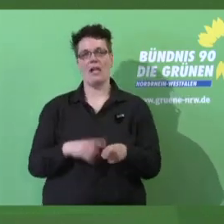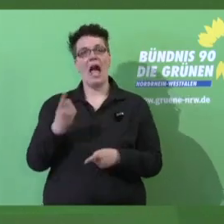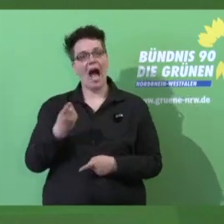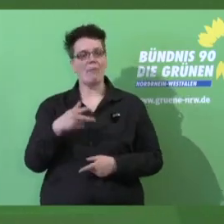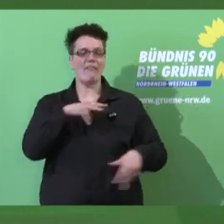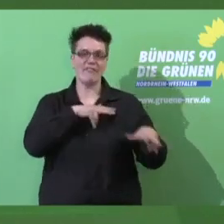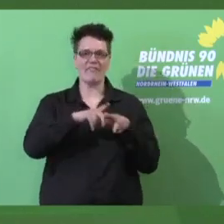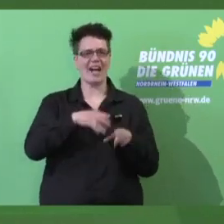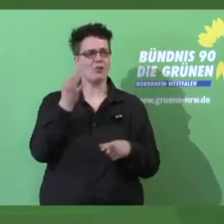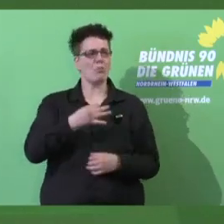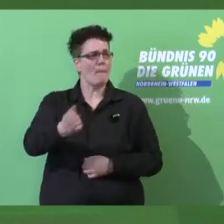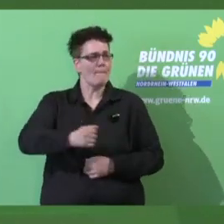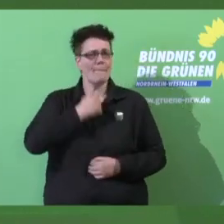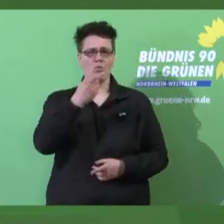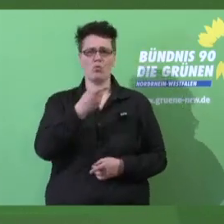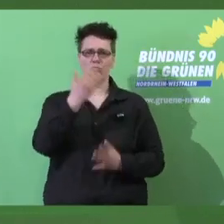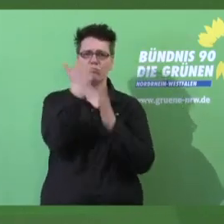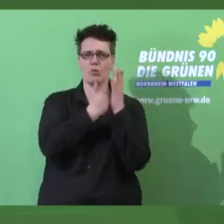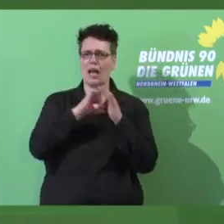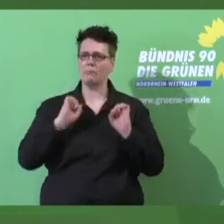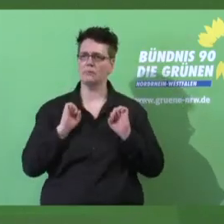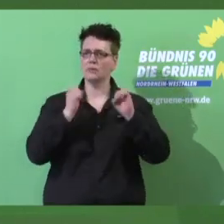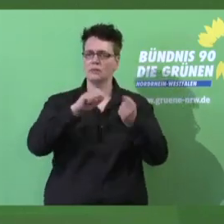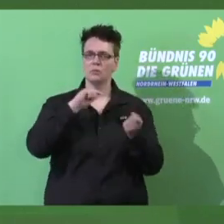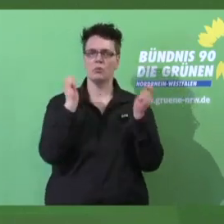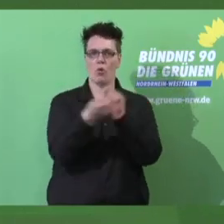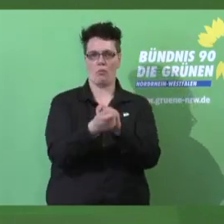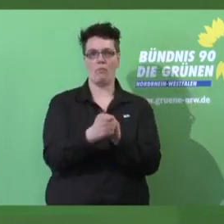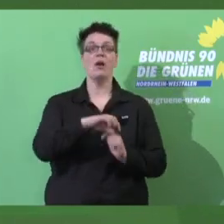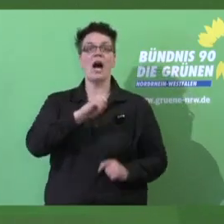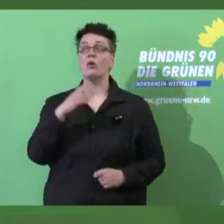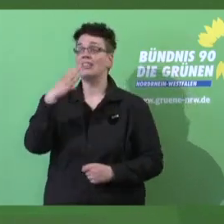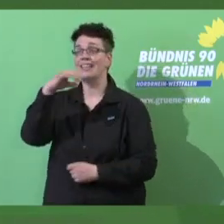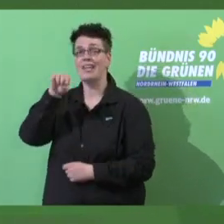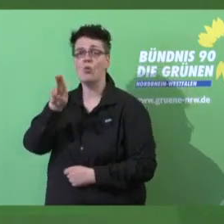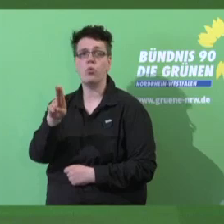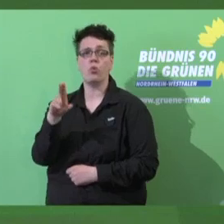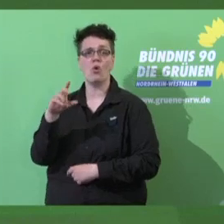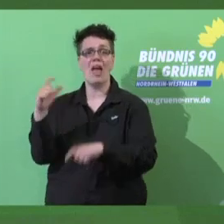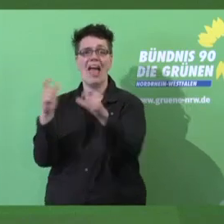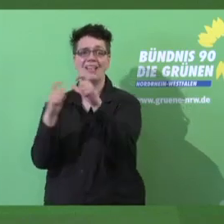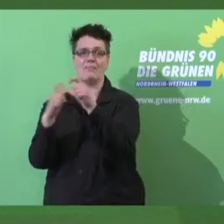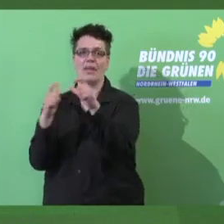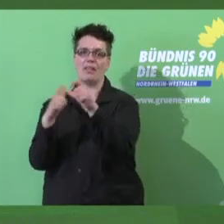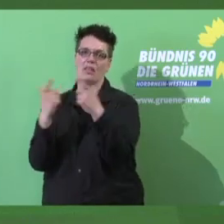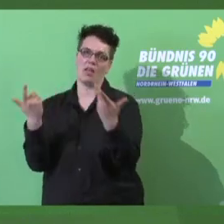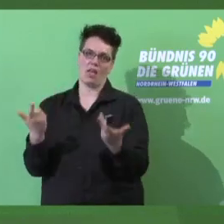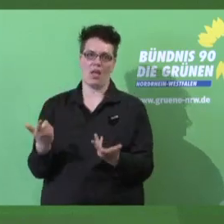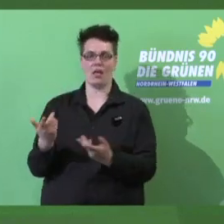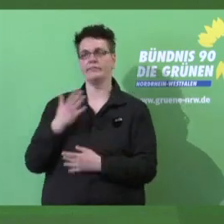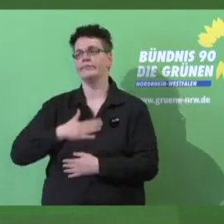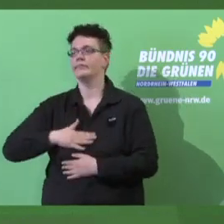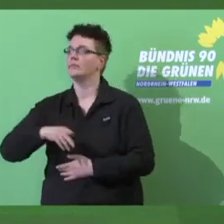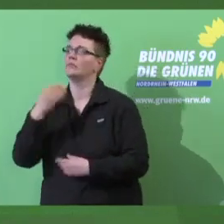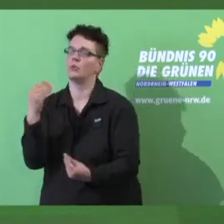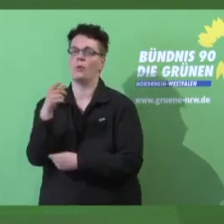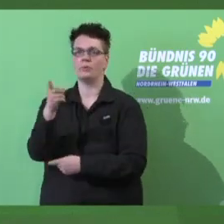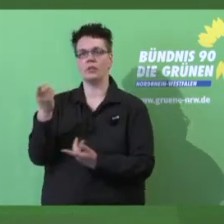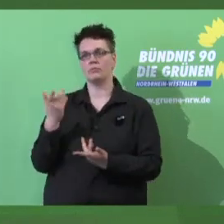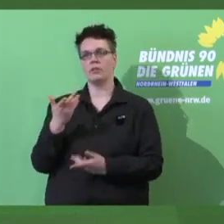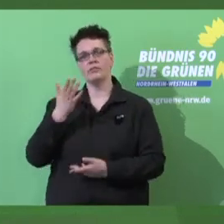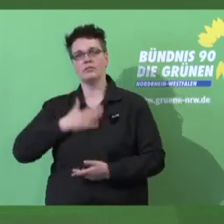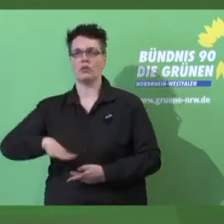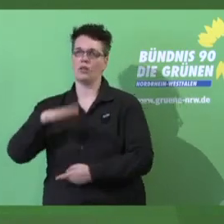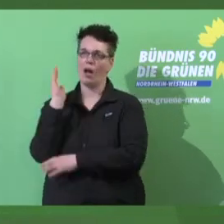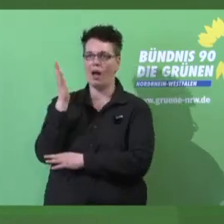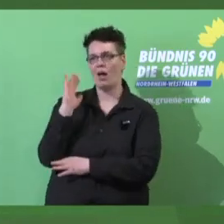Schritte zu machen. Und da müssen auch CDU und SPD, die gerne in Sonntagsreden und wenn der ADFC einlädt, dafür werben,